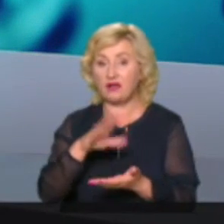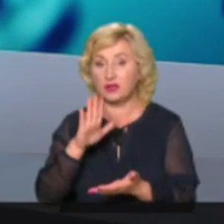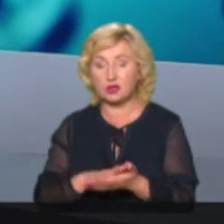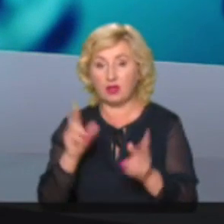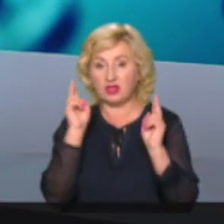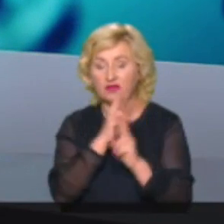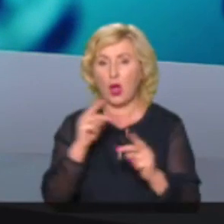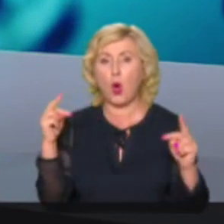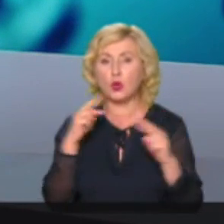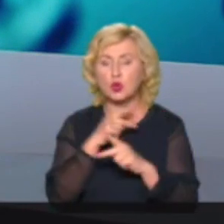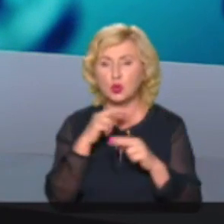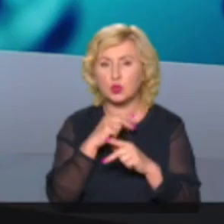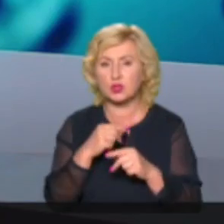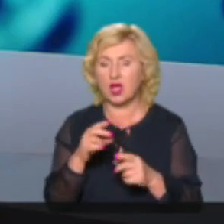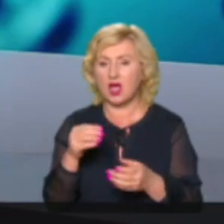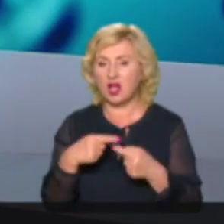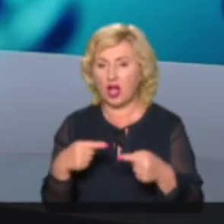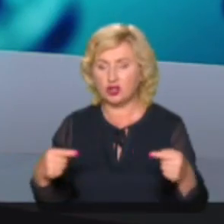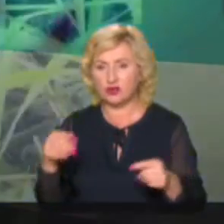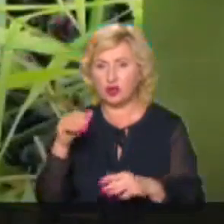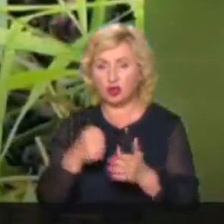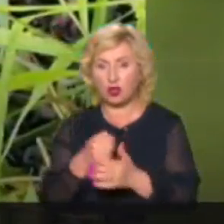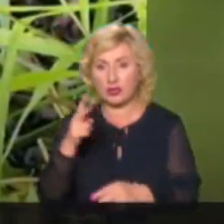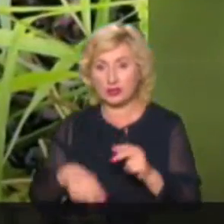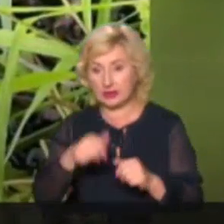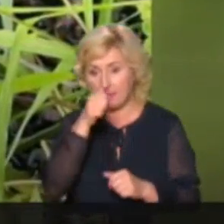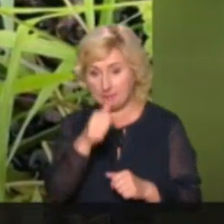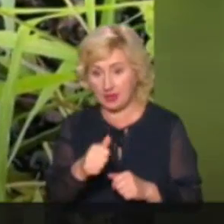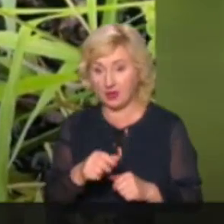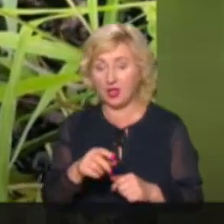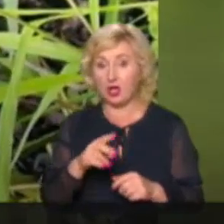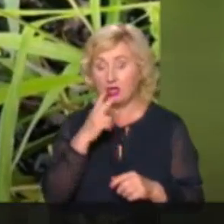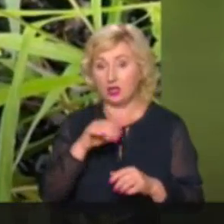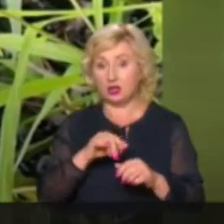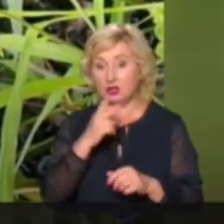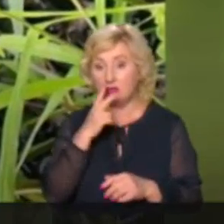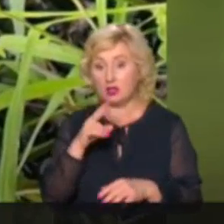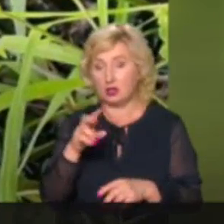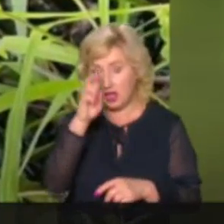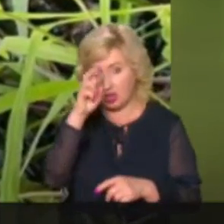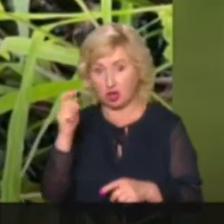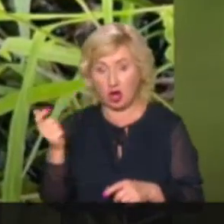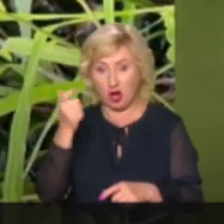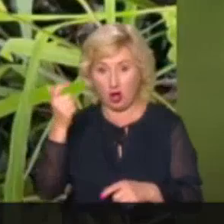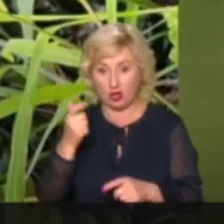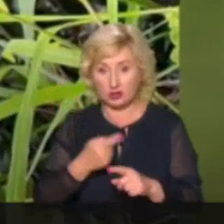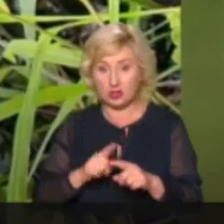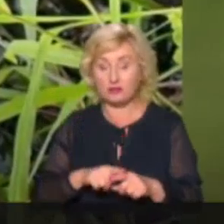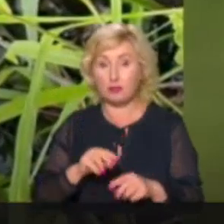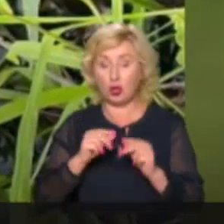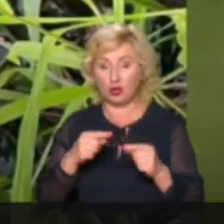невідомі отруйні органічні речовини. І вже до кінця місяця Держагенція з розвитку меліорації, рибного господарства та продовольчих